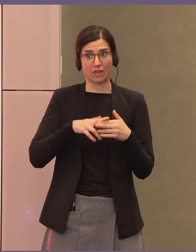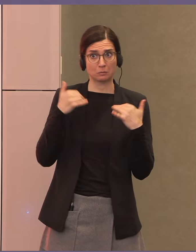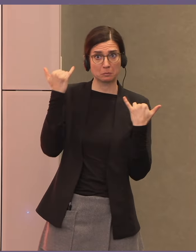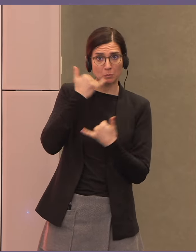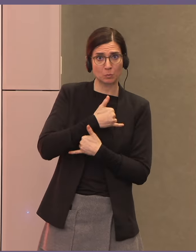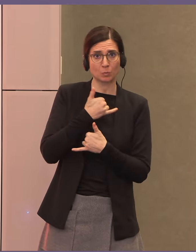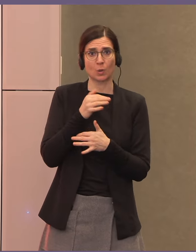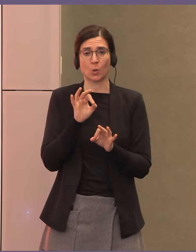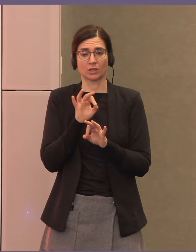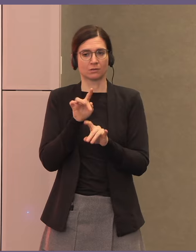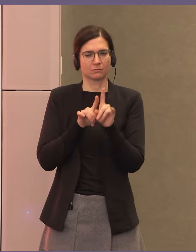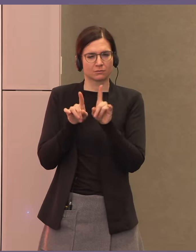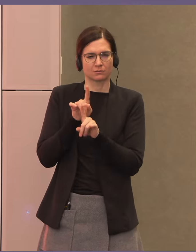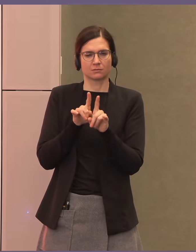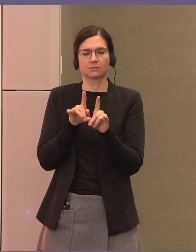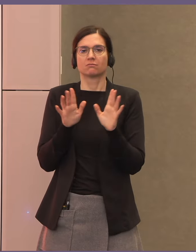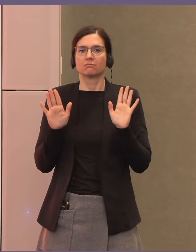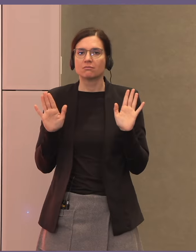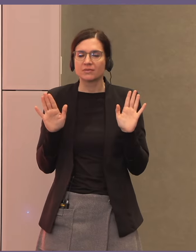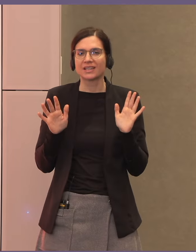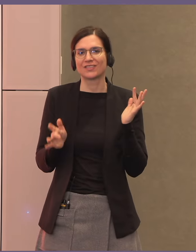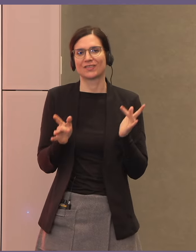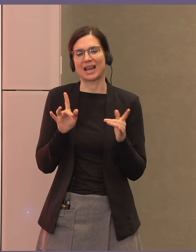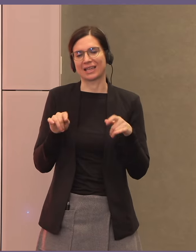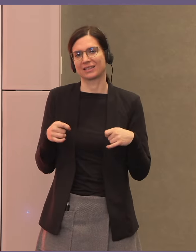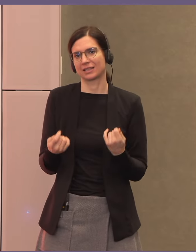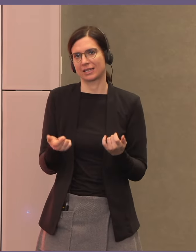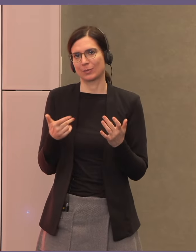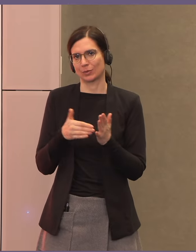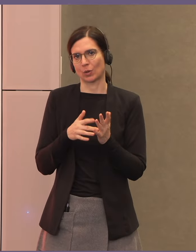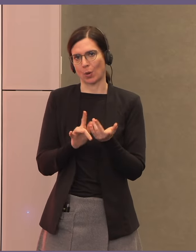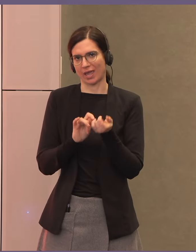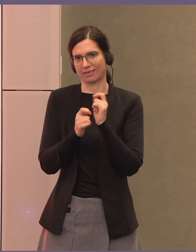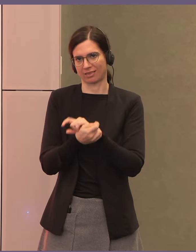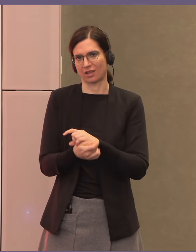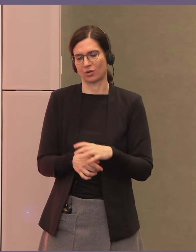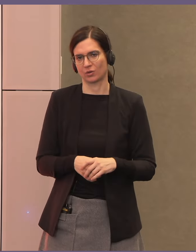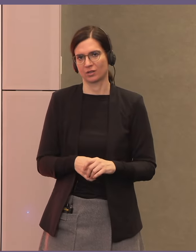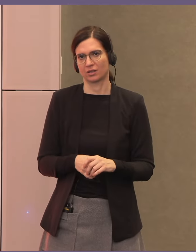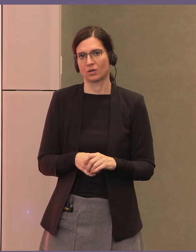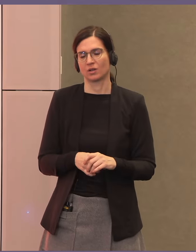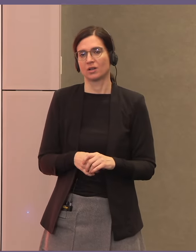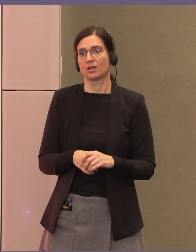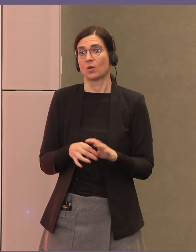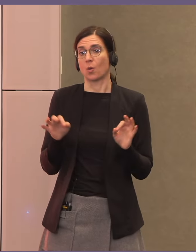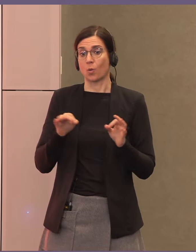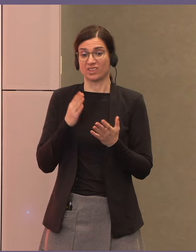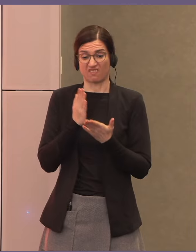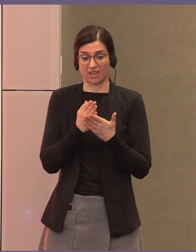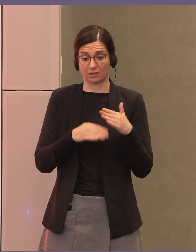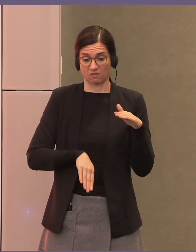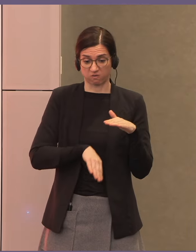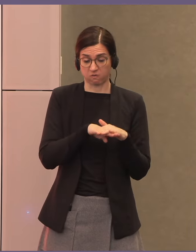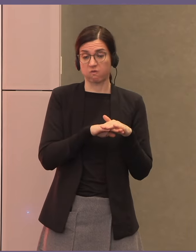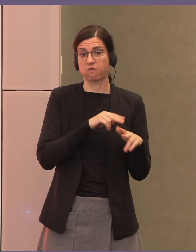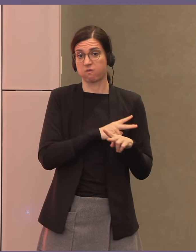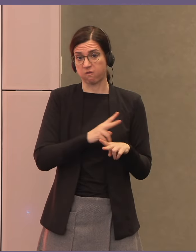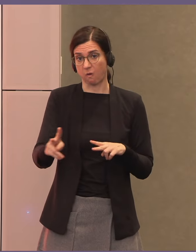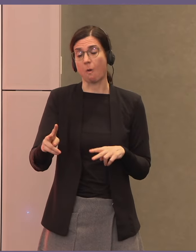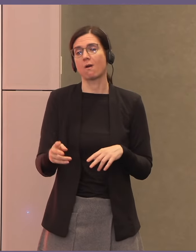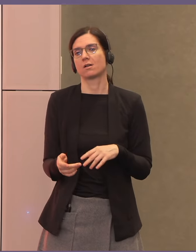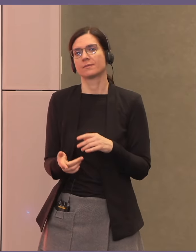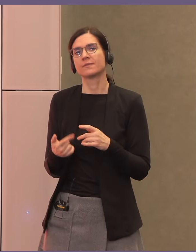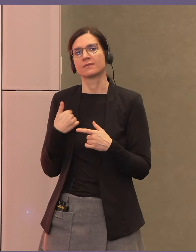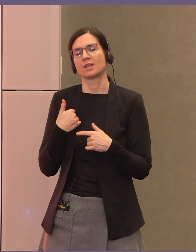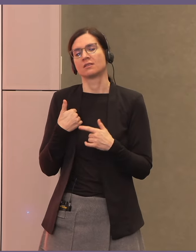Ungleichverhältnis geben dass vielleicht ein Saal keine sozusagen Möglichkeit mehr hat aufgrund der Größe darf ich an Sie appellieren es